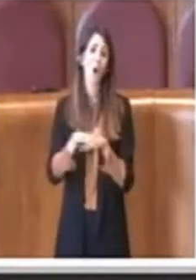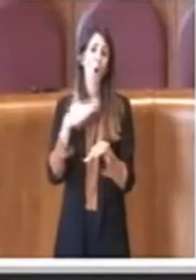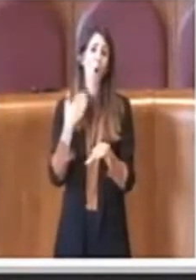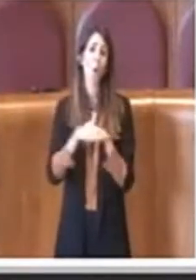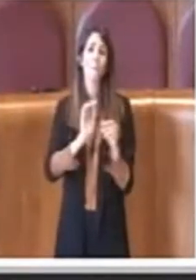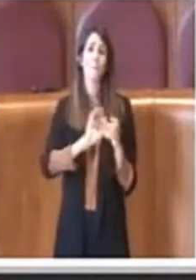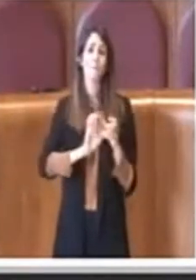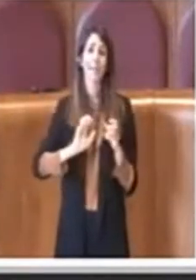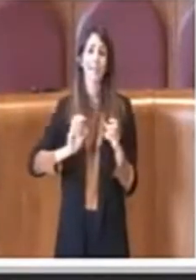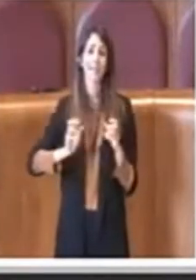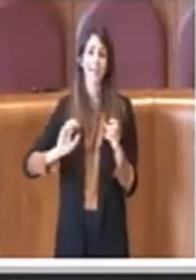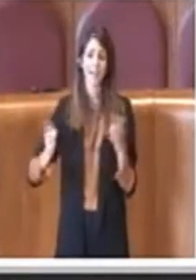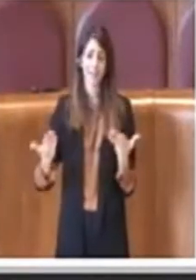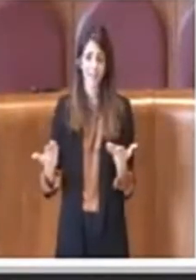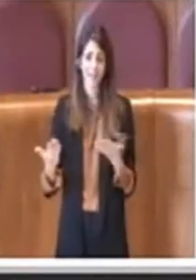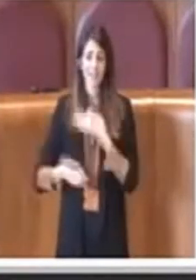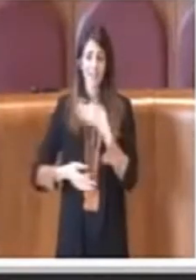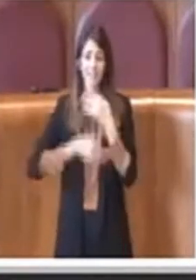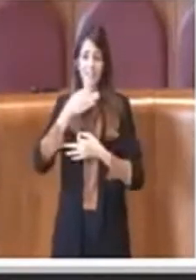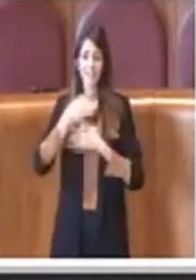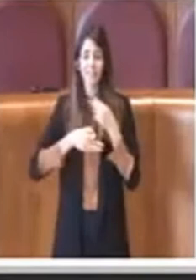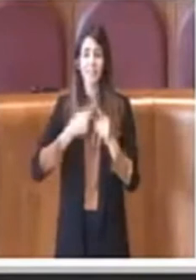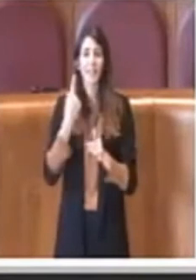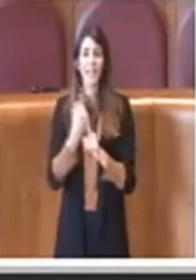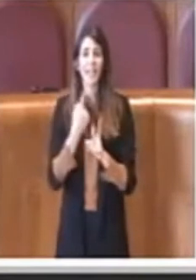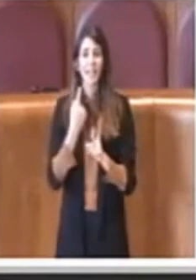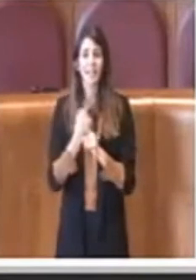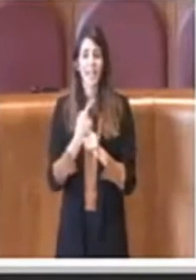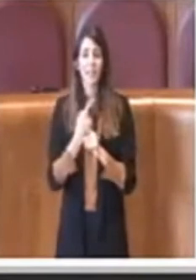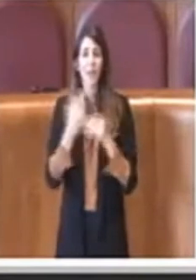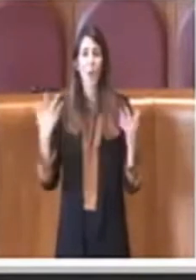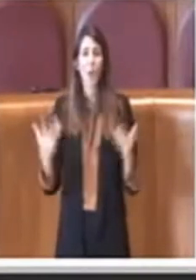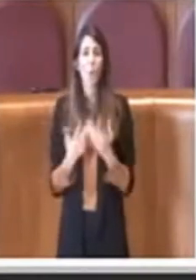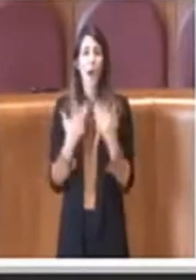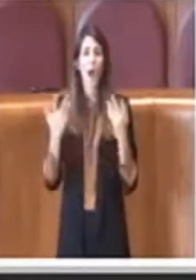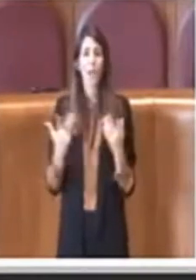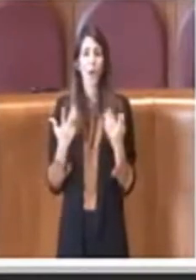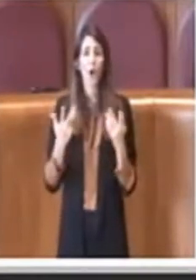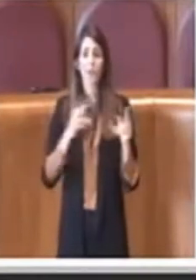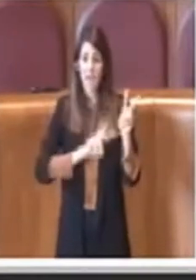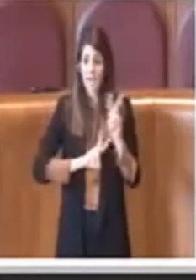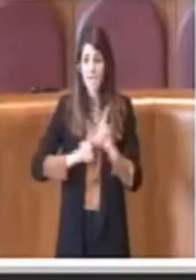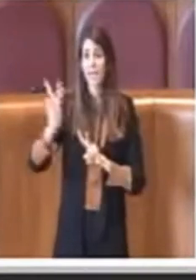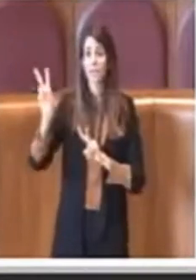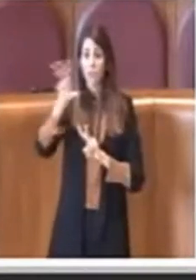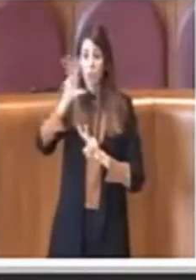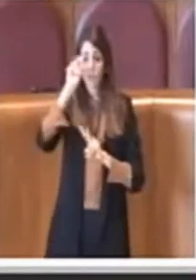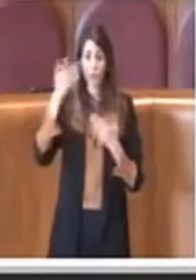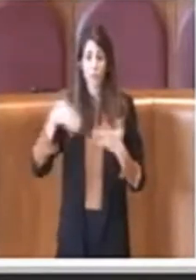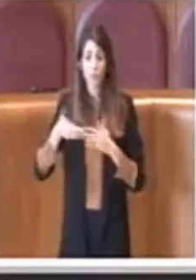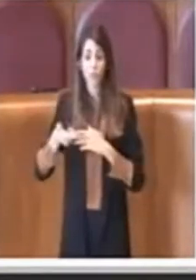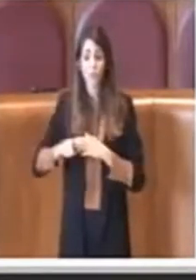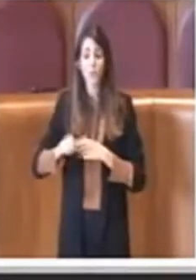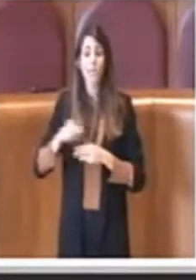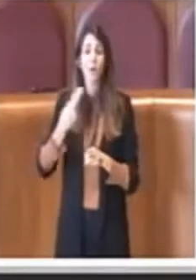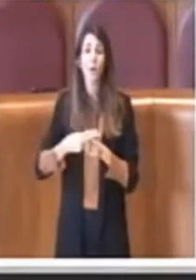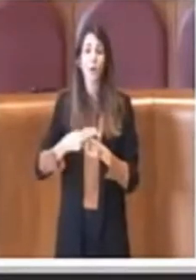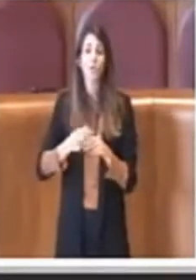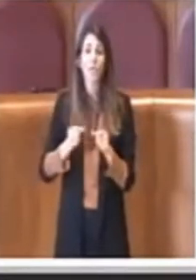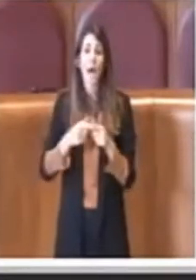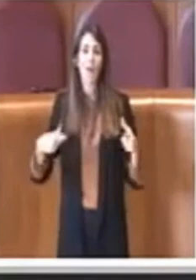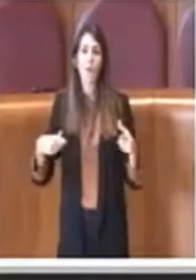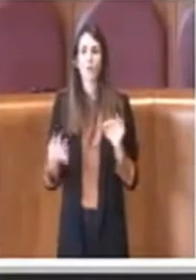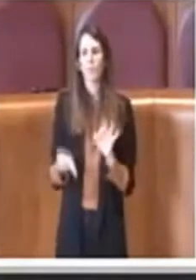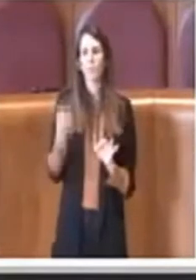che deve essere un qualcosa di approntato anche a livello nazionale perché roma non è un'isola felice